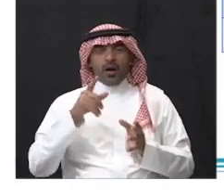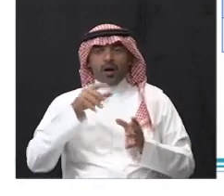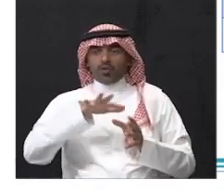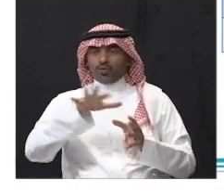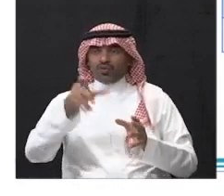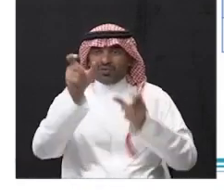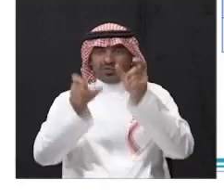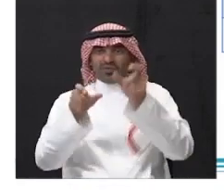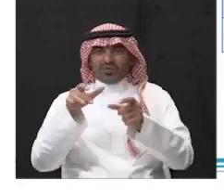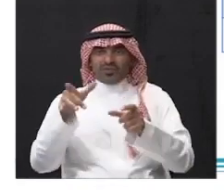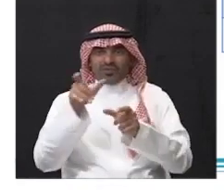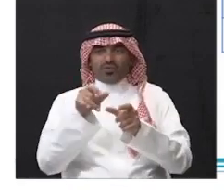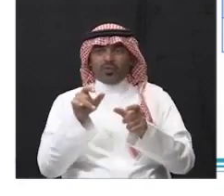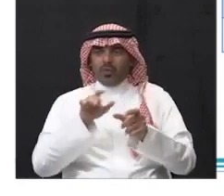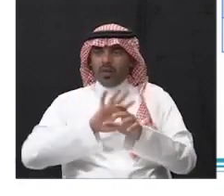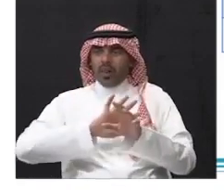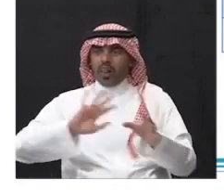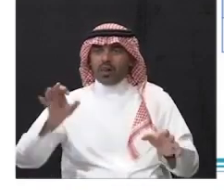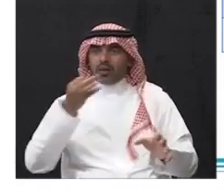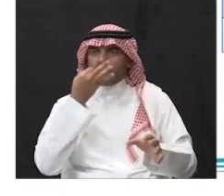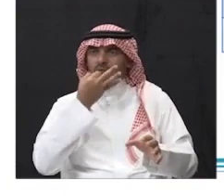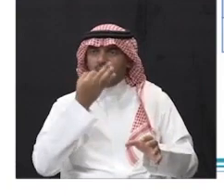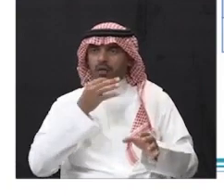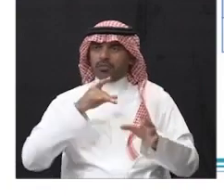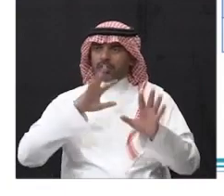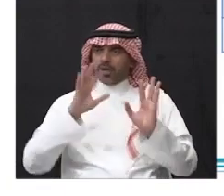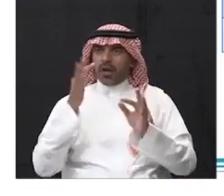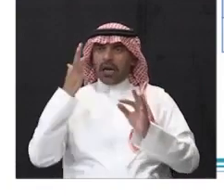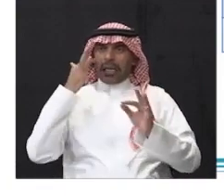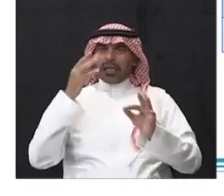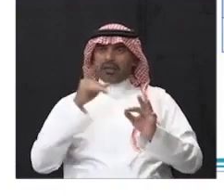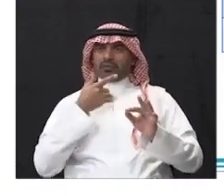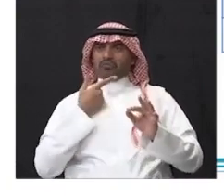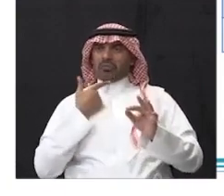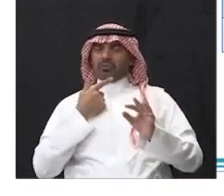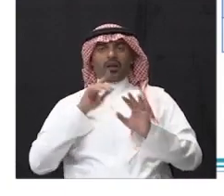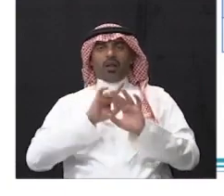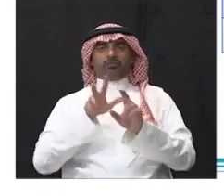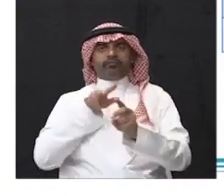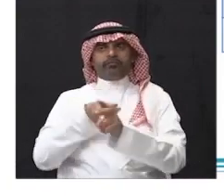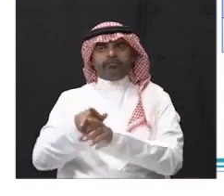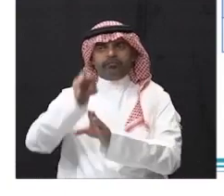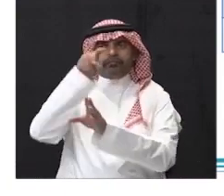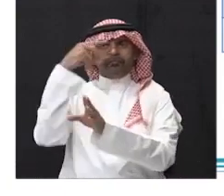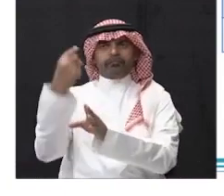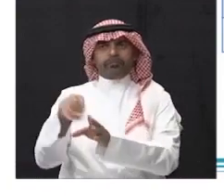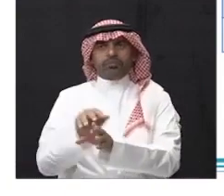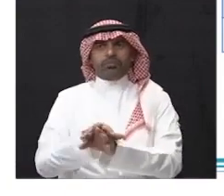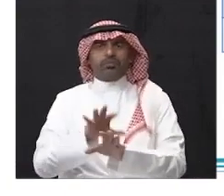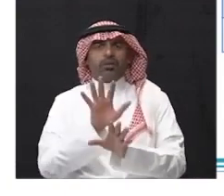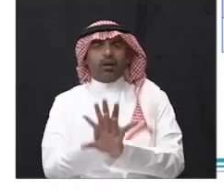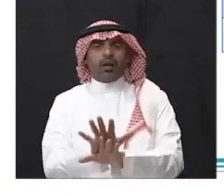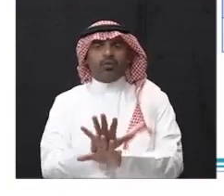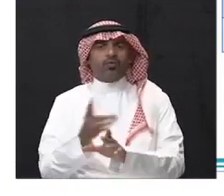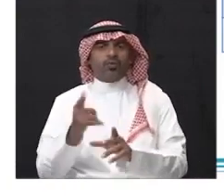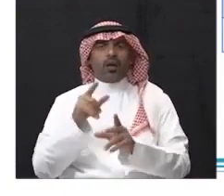التبعية والفقر والاستهلاك وإقصاء الشعوب عن العمل المنتج،